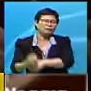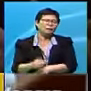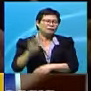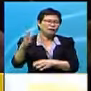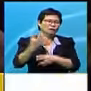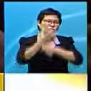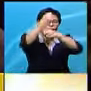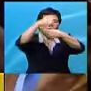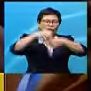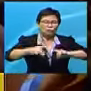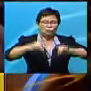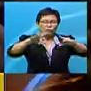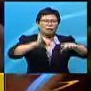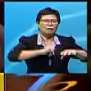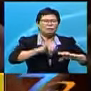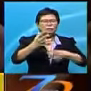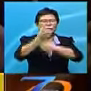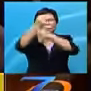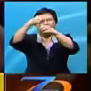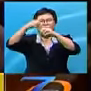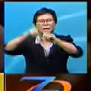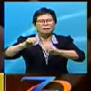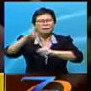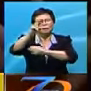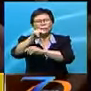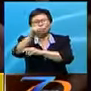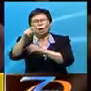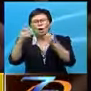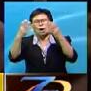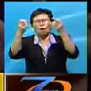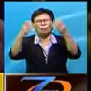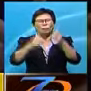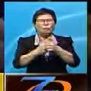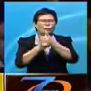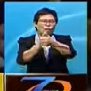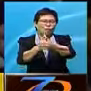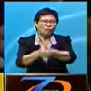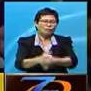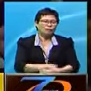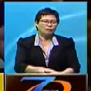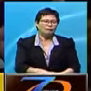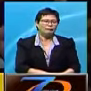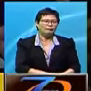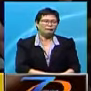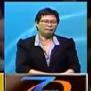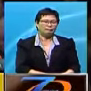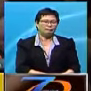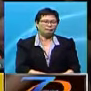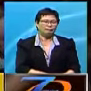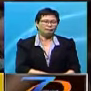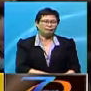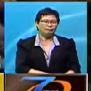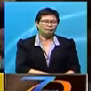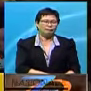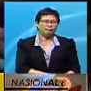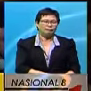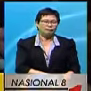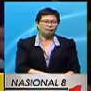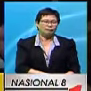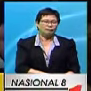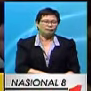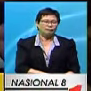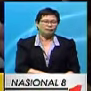champion in Australia, I'm the champion in New Zealand. A lot of people was following us back home. So I wanted to finish him. I wanted to leave a